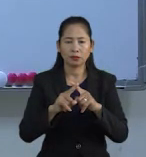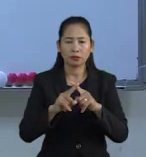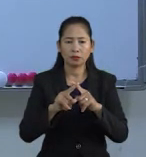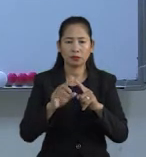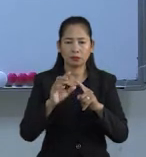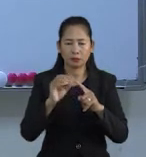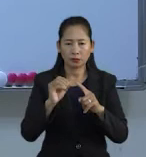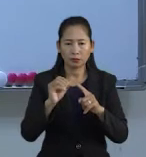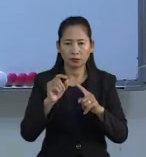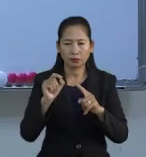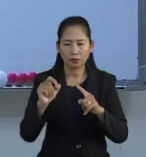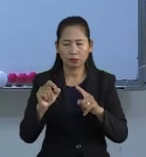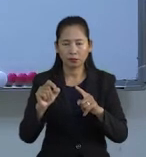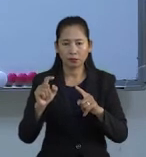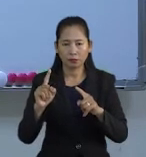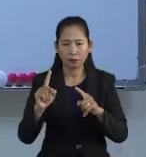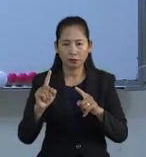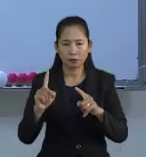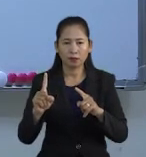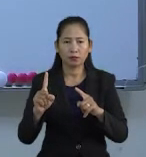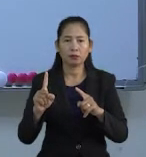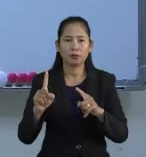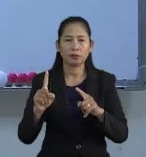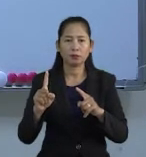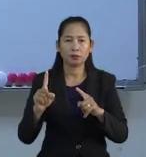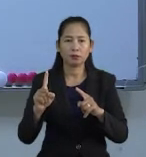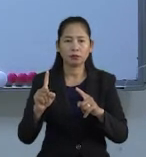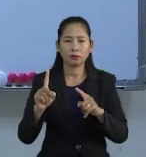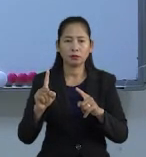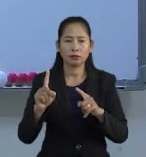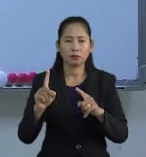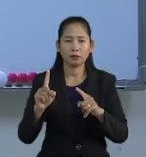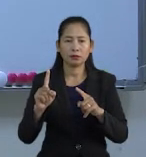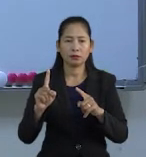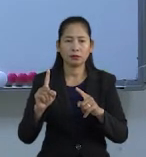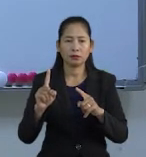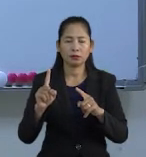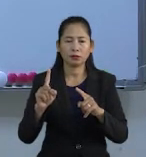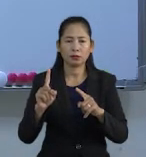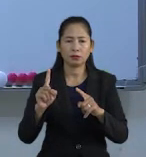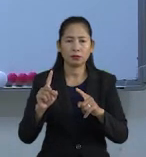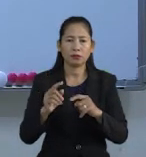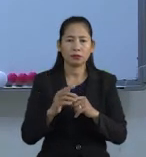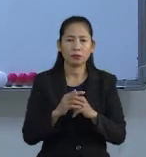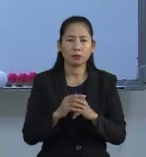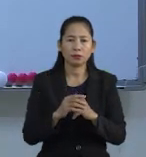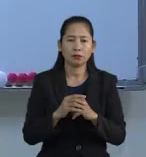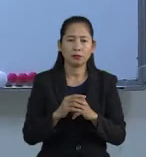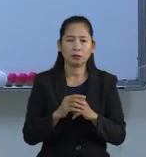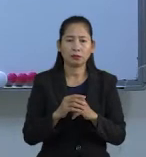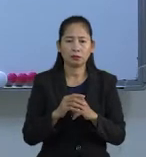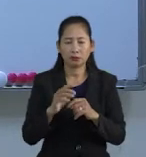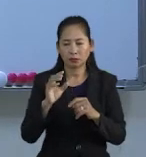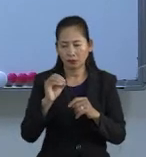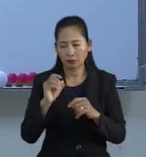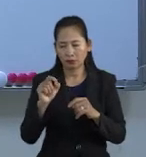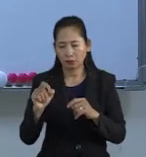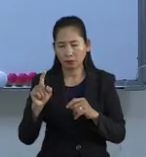sồn chợt buồn ó sồn chợt mùi nào con nè sồn chợt mùi cũng vừa lòng sồn chợt